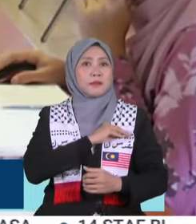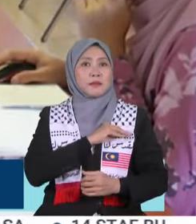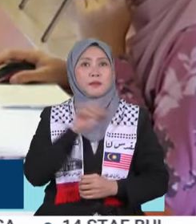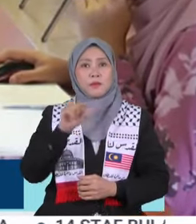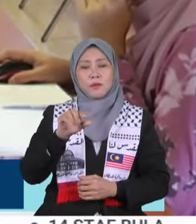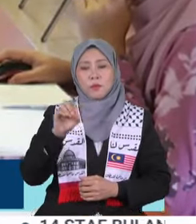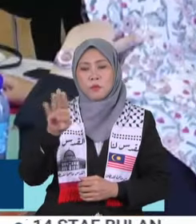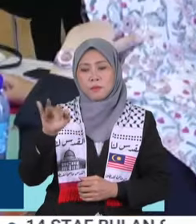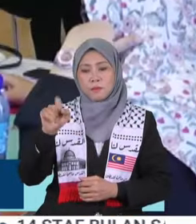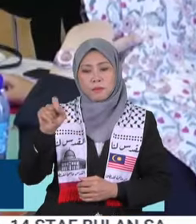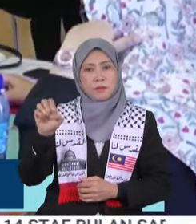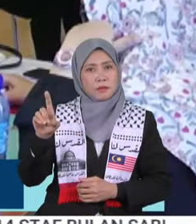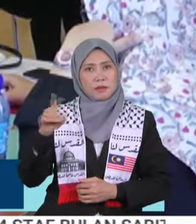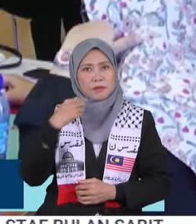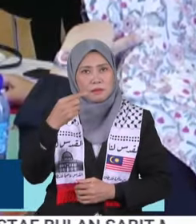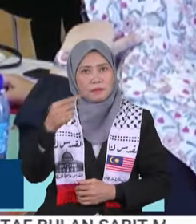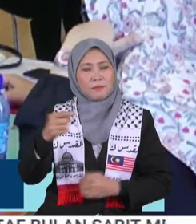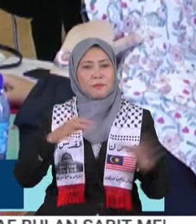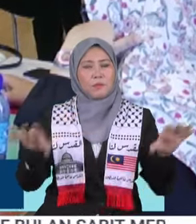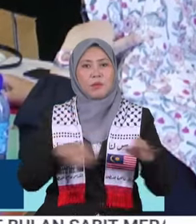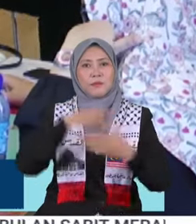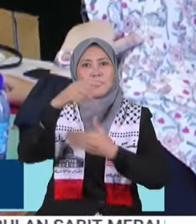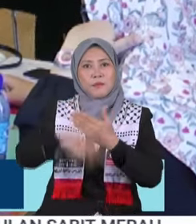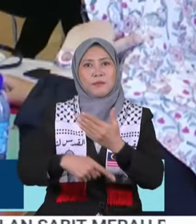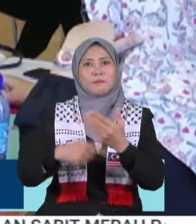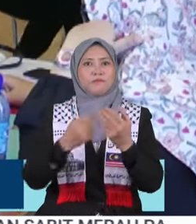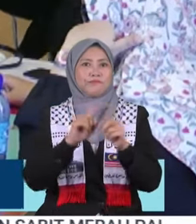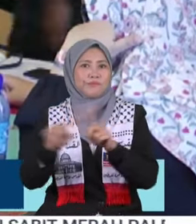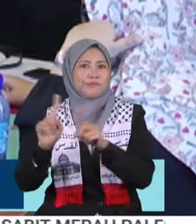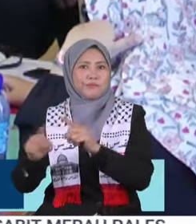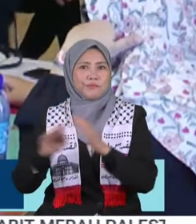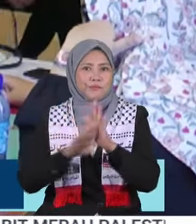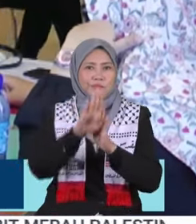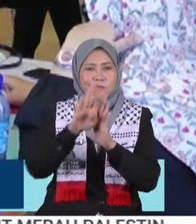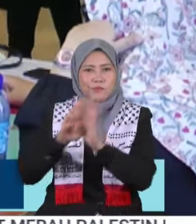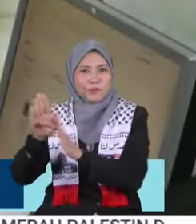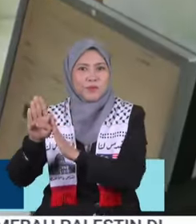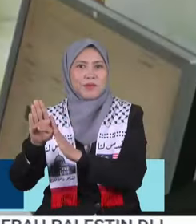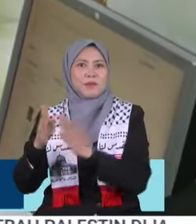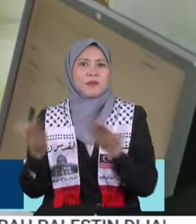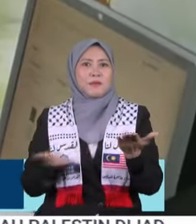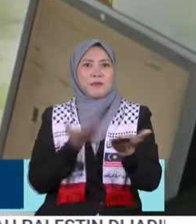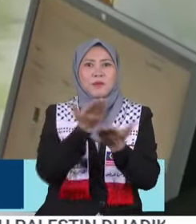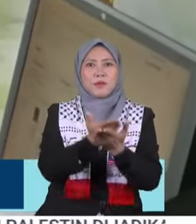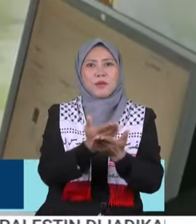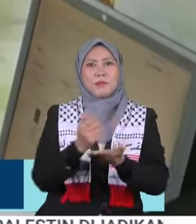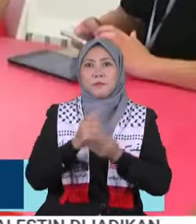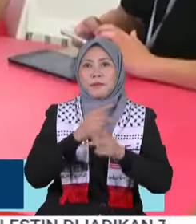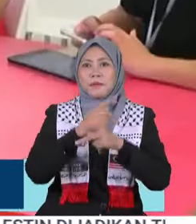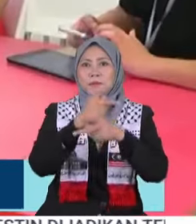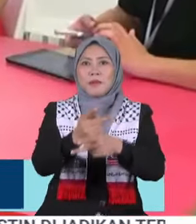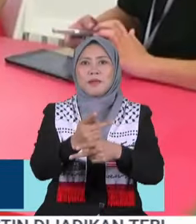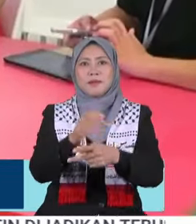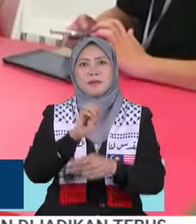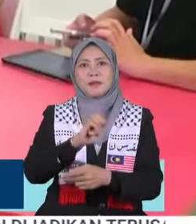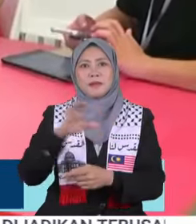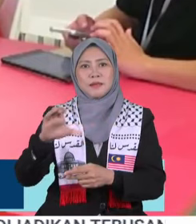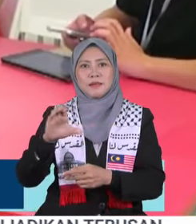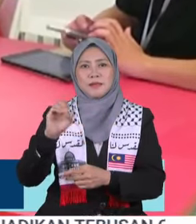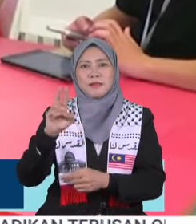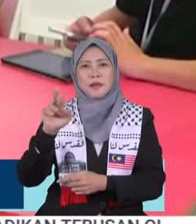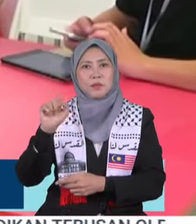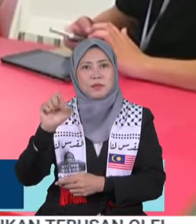berkata, antaranya melaksanakan beberapa program untuk meningkatkan pembangunan kapasiti dan menawarkan biasiswa daripada EC